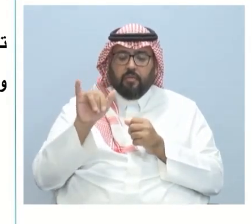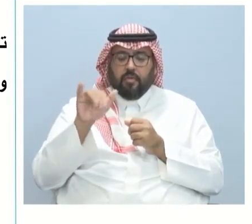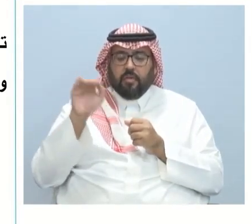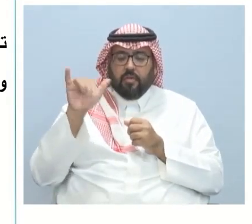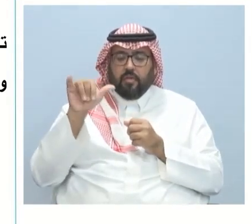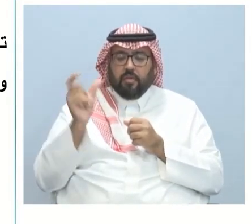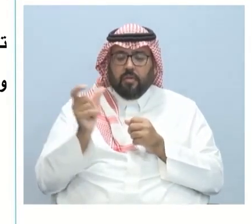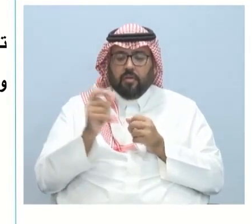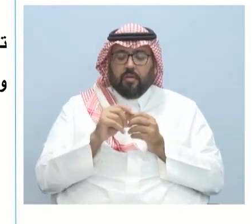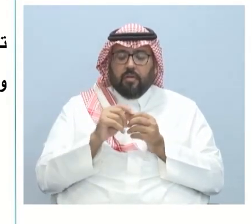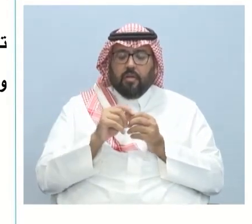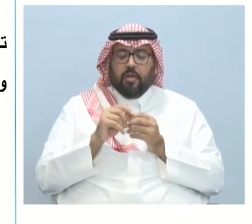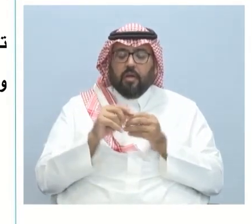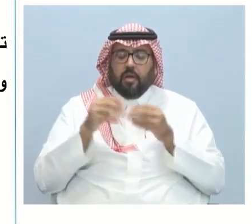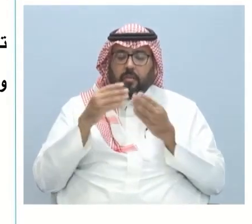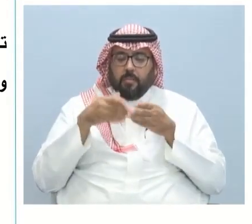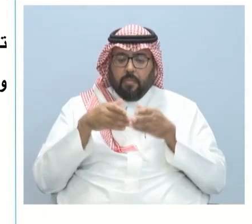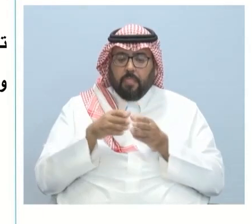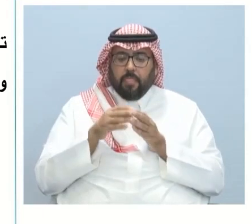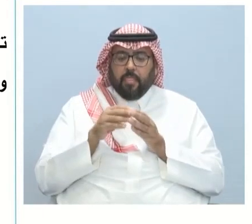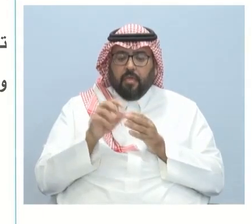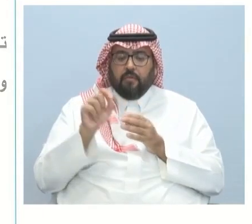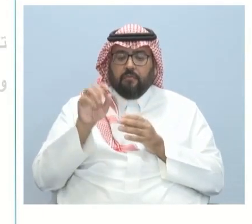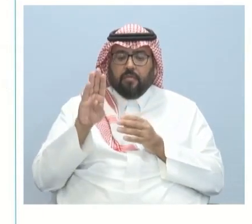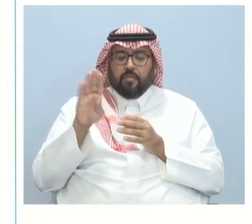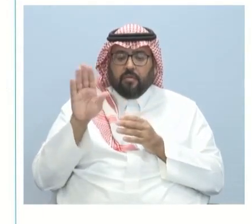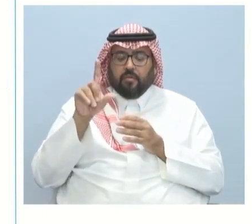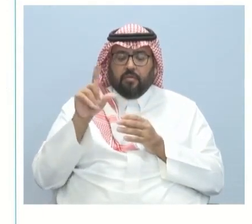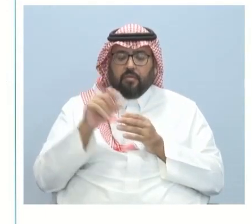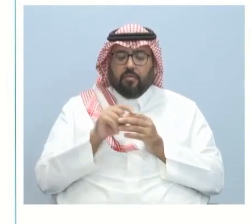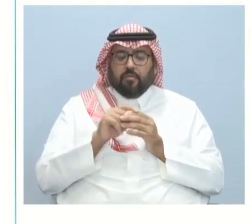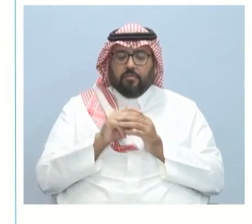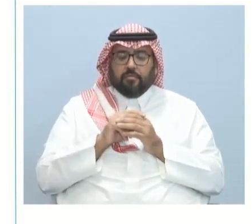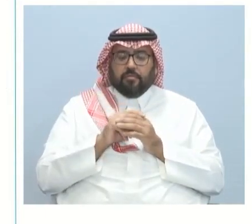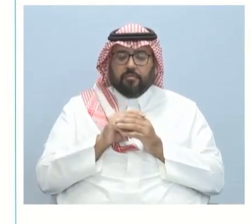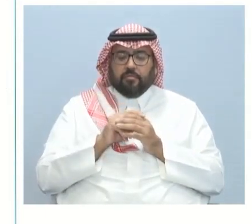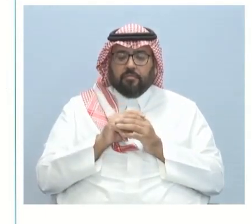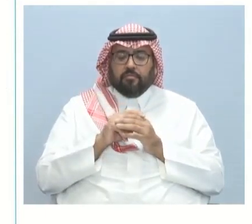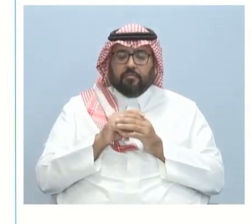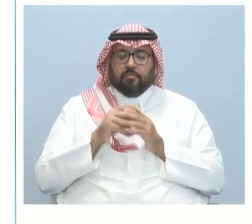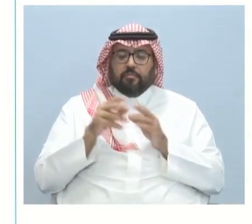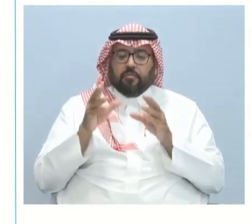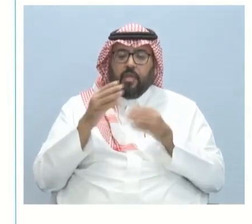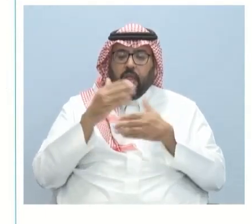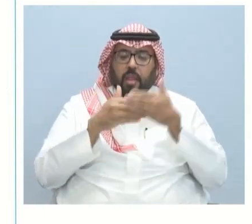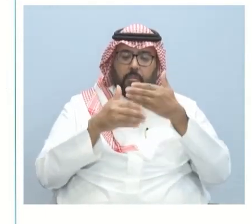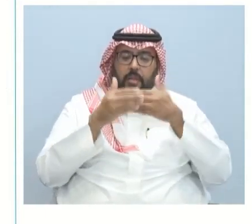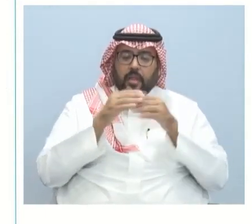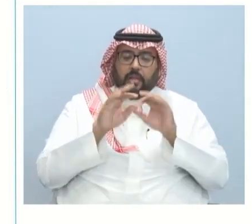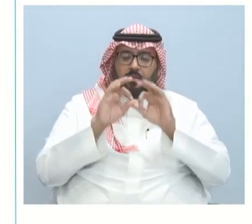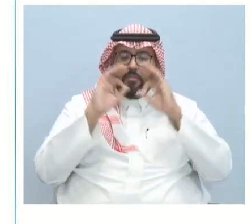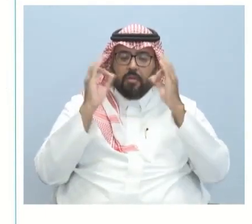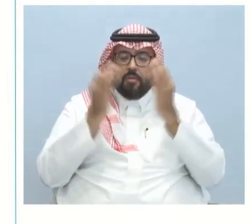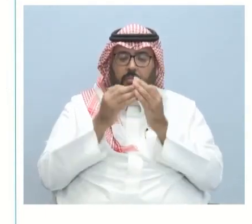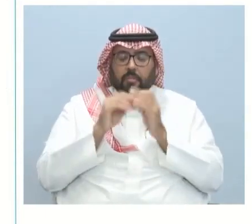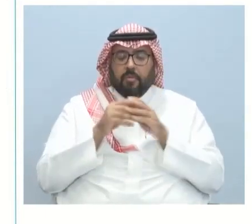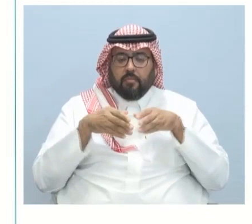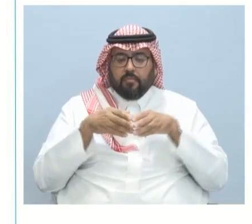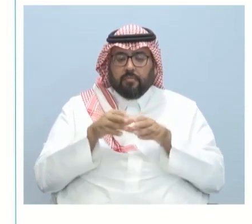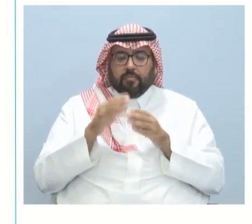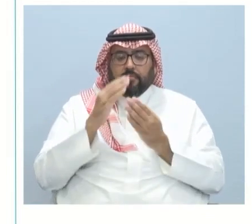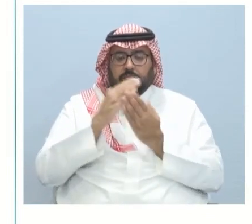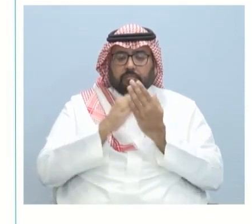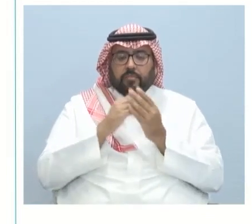اكثر اللبنات المستخدمه في فيكس كود في ار تنتمي هذه اللبنات جميعها الى فئه